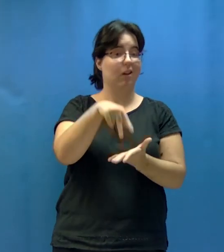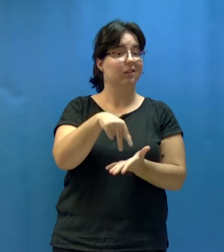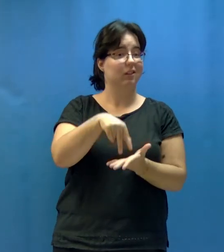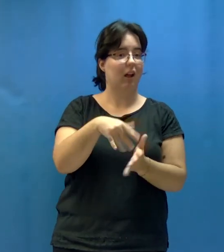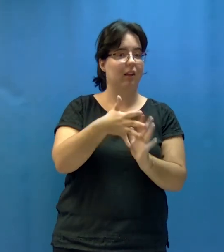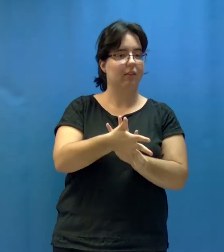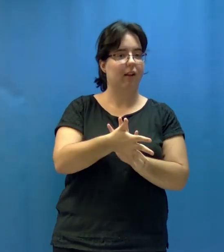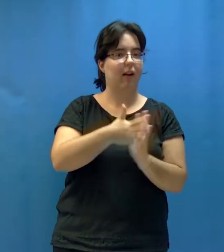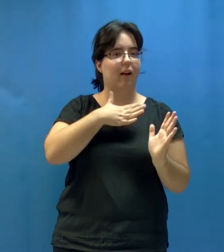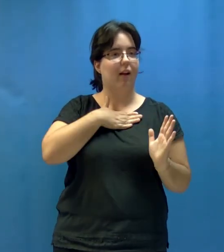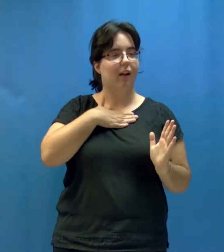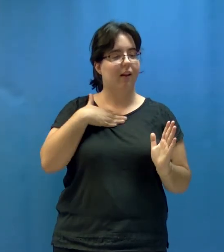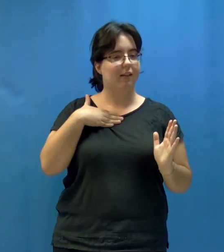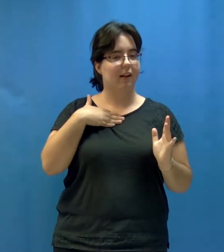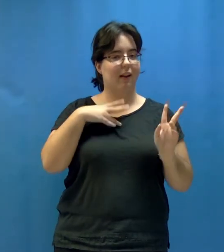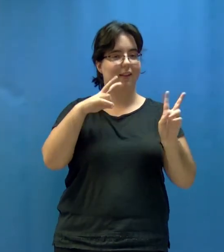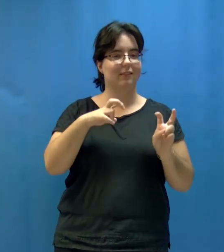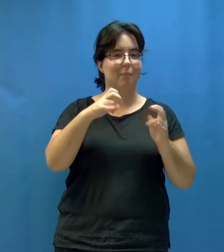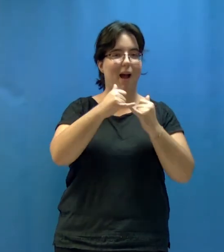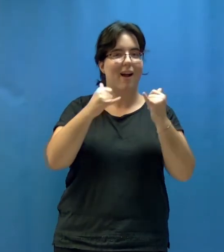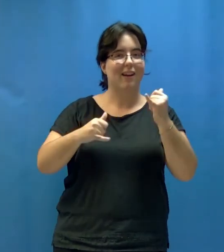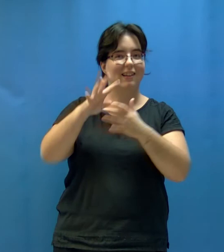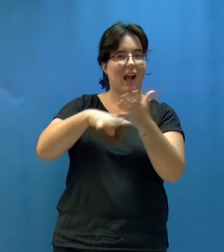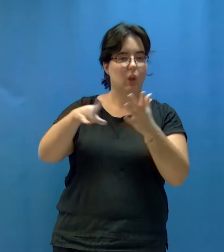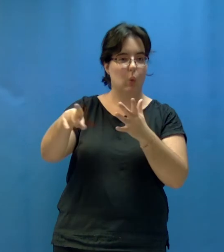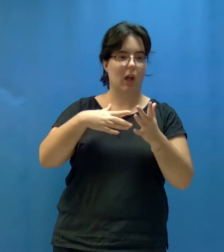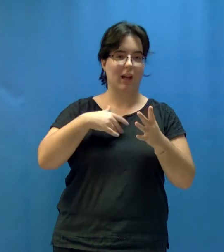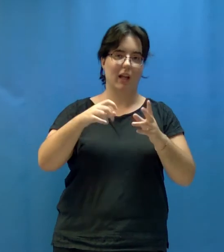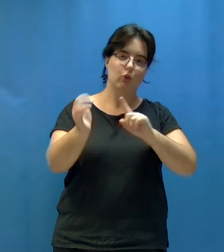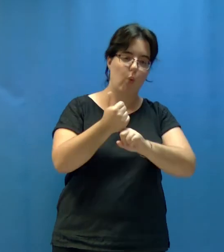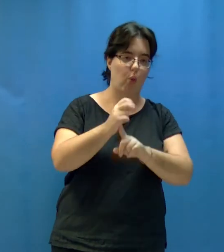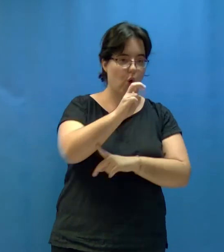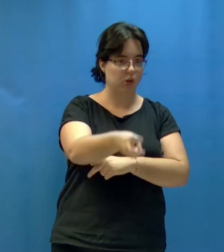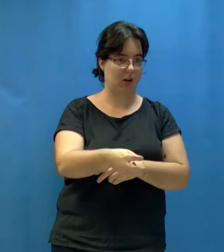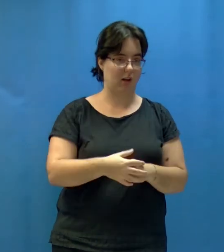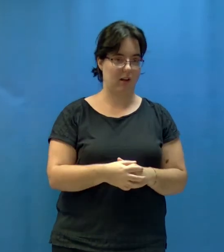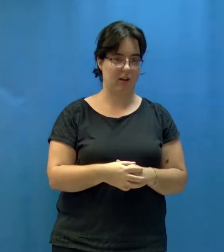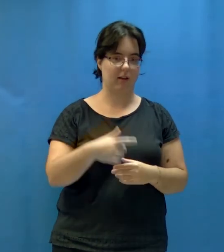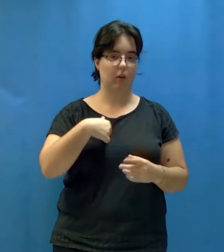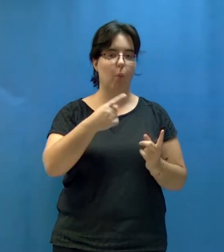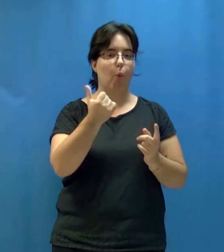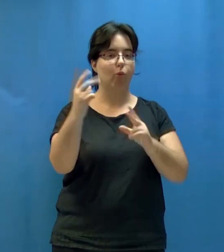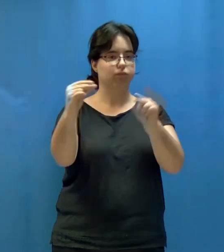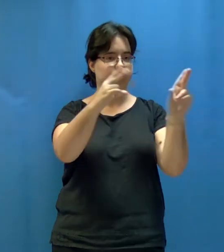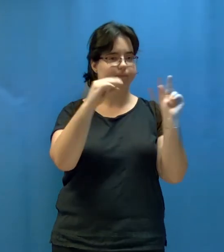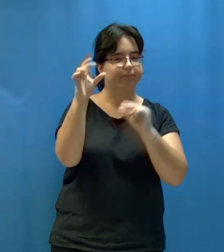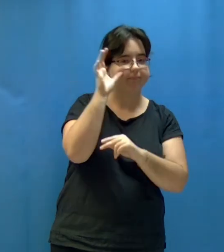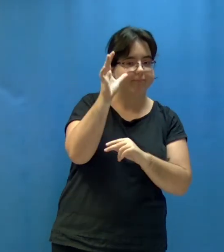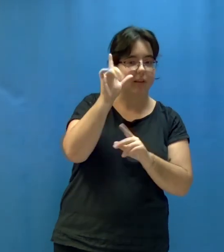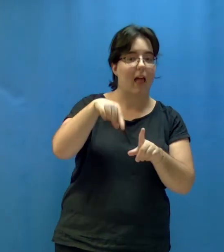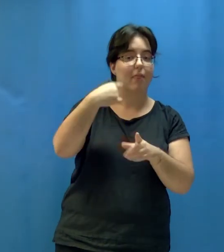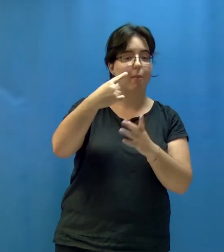tipus d'eixida per a la crisi en Catalunya. I després de parlar i escoltar-nos vam signar un manifest ple